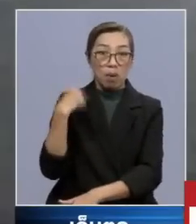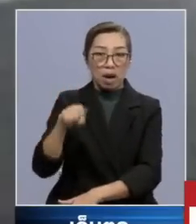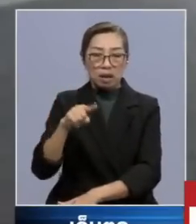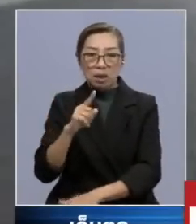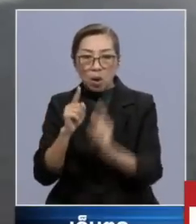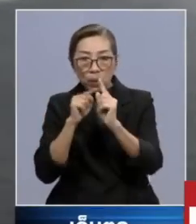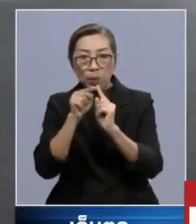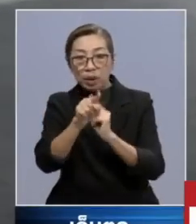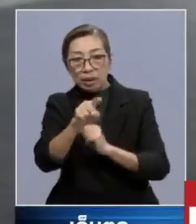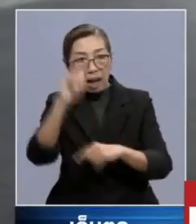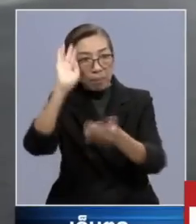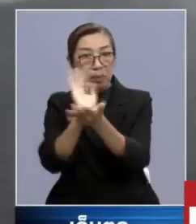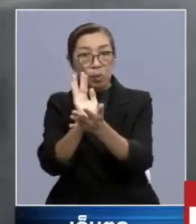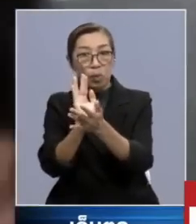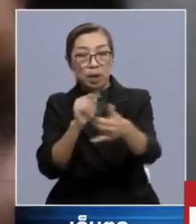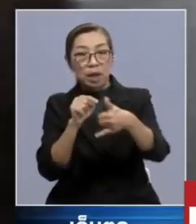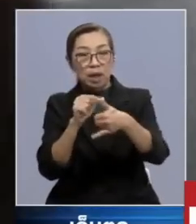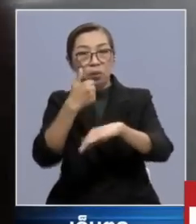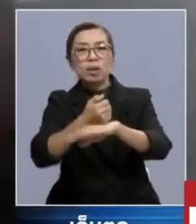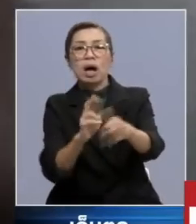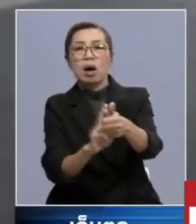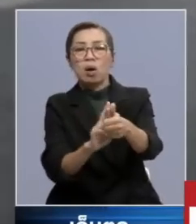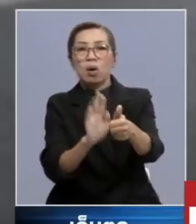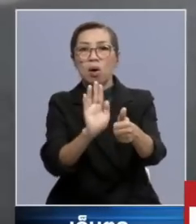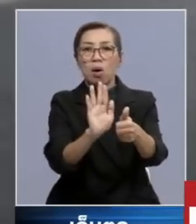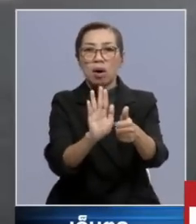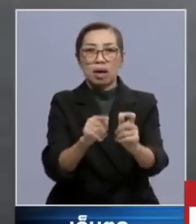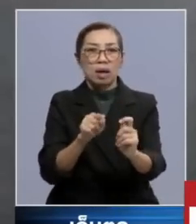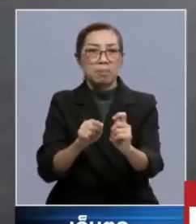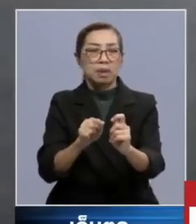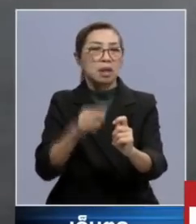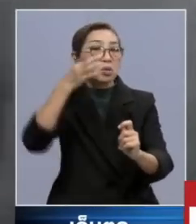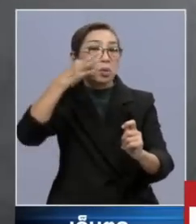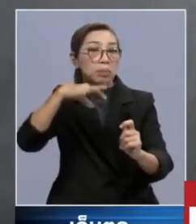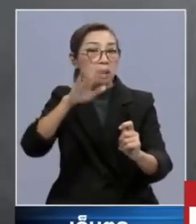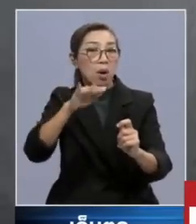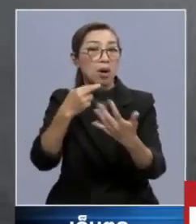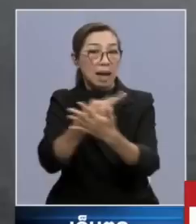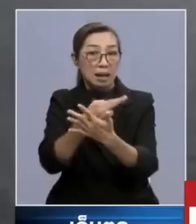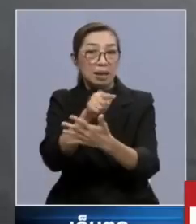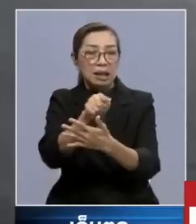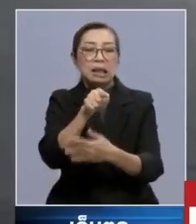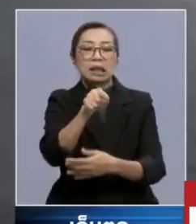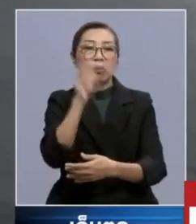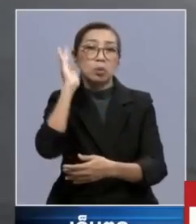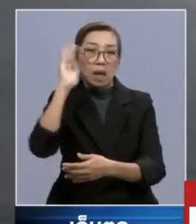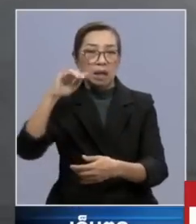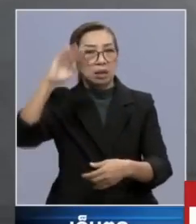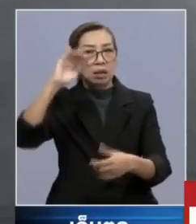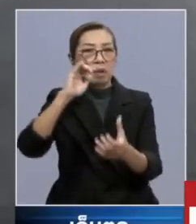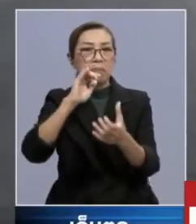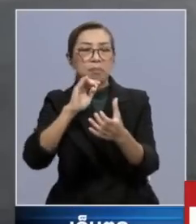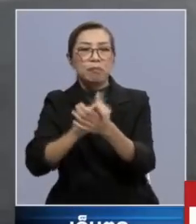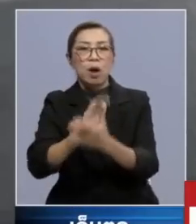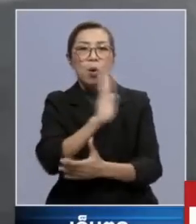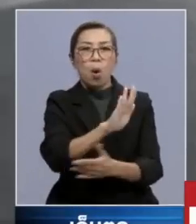ปากคำพันตำรวจโทวิทูลรองผู้กำกับการสอบสวนสพสวนพึ่งหรือว่ารองออฟอดีตสามีของแอมพึ่งจะเสร็จเมื่อ